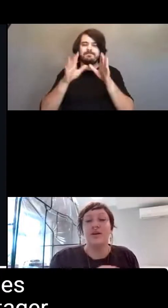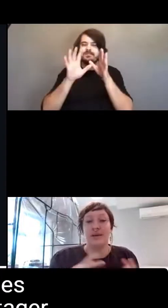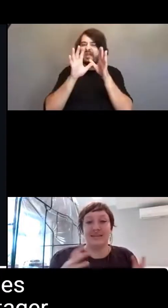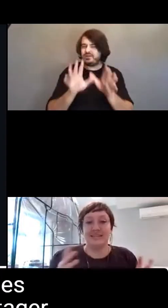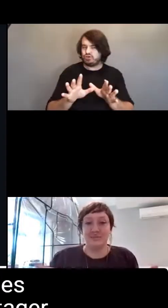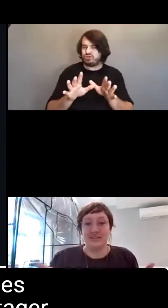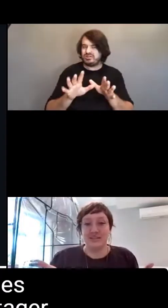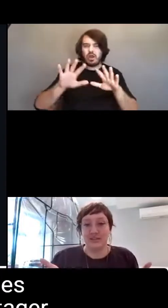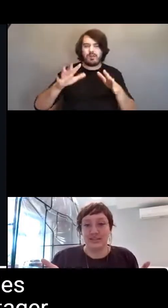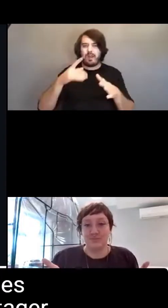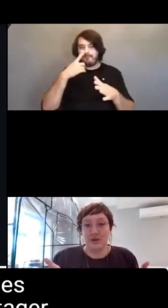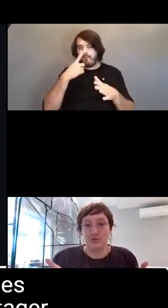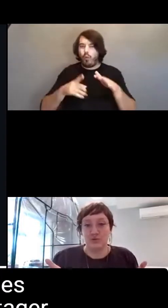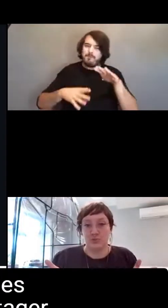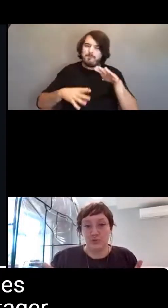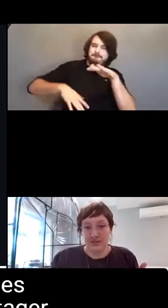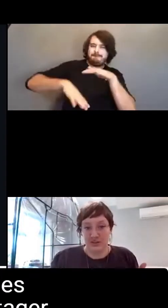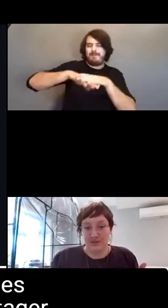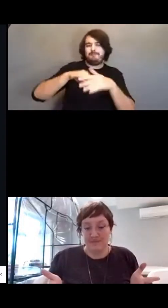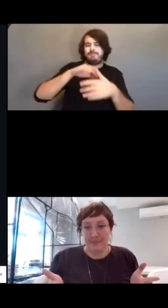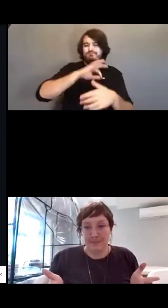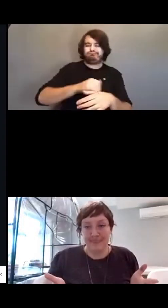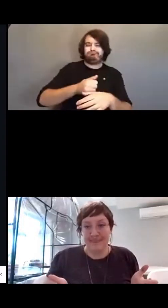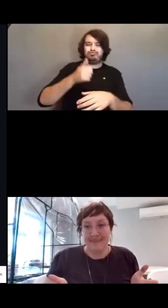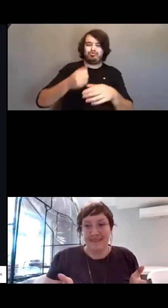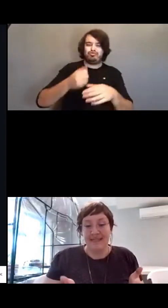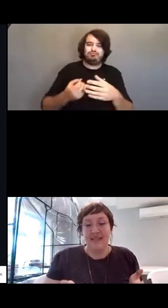pour maximiser notre espace au potager.